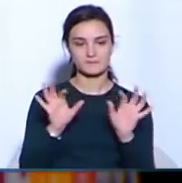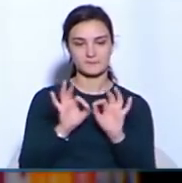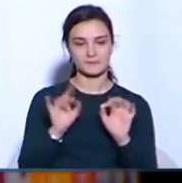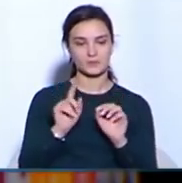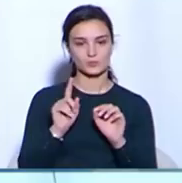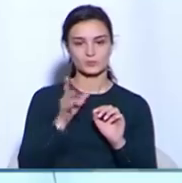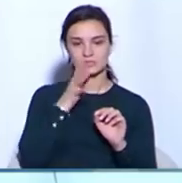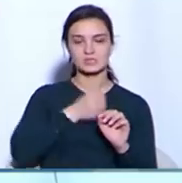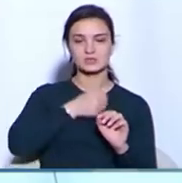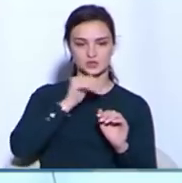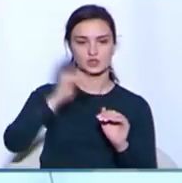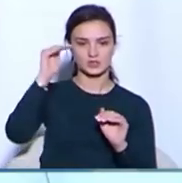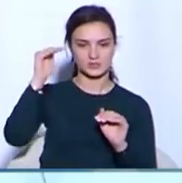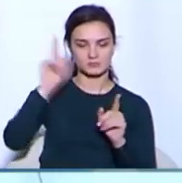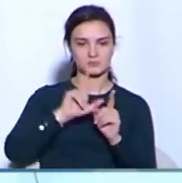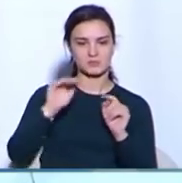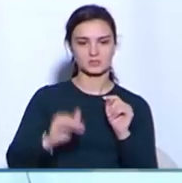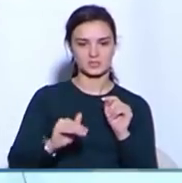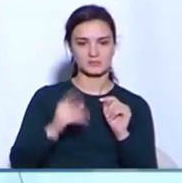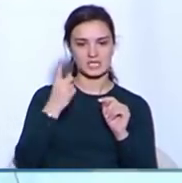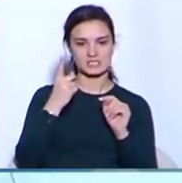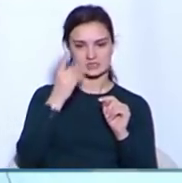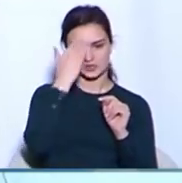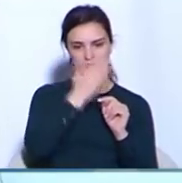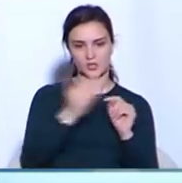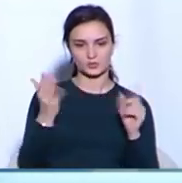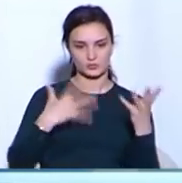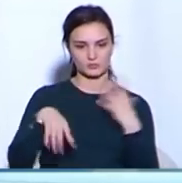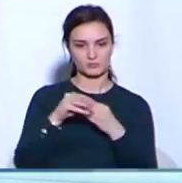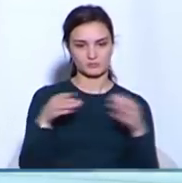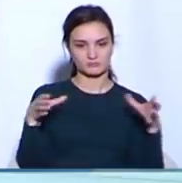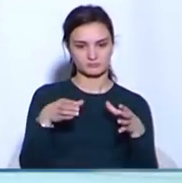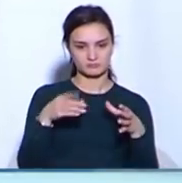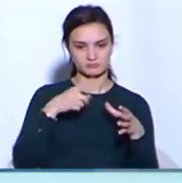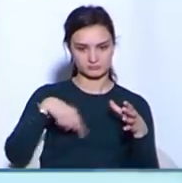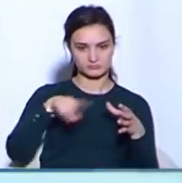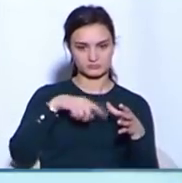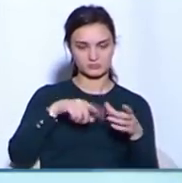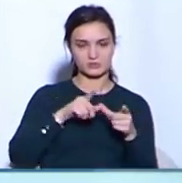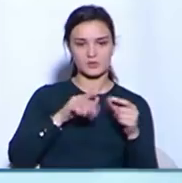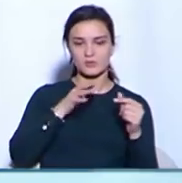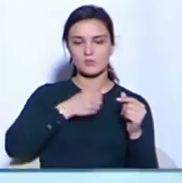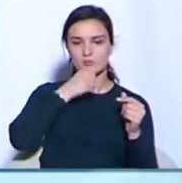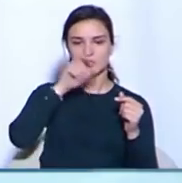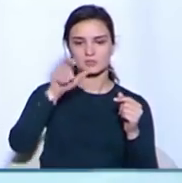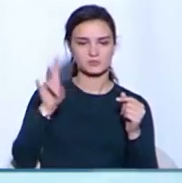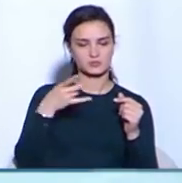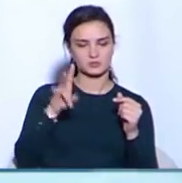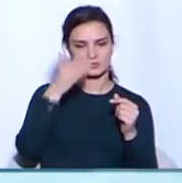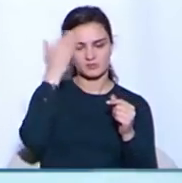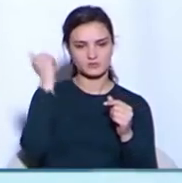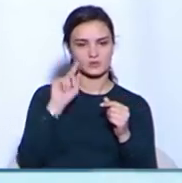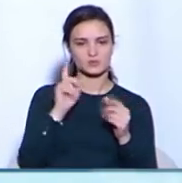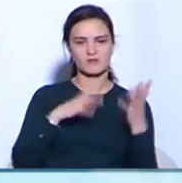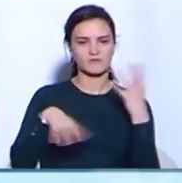რომ დიდებიც და პატარებიც ერთი საზოგადოების ნაწილი ვართ და ერთის მხრივ მოზრდილებს არასოდეს არ უნდა დაგვავიწყდეს,